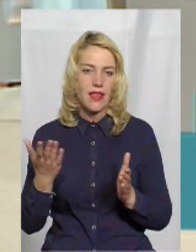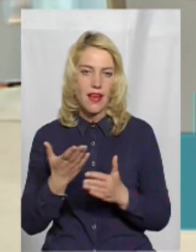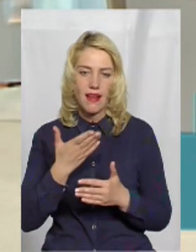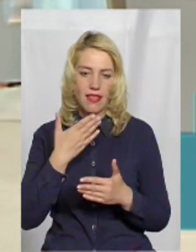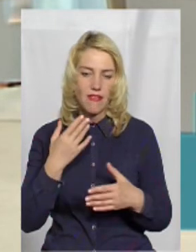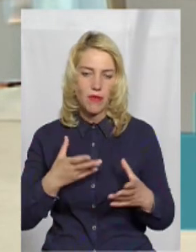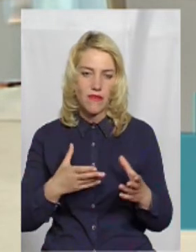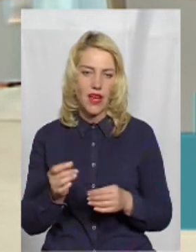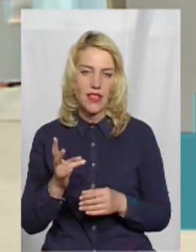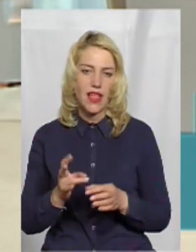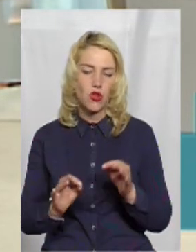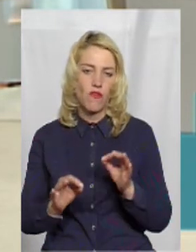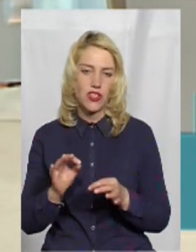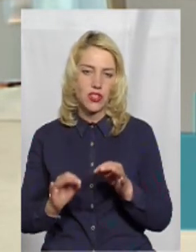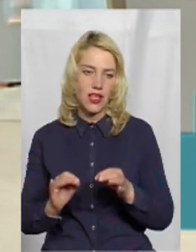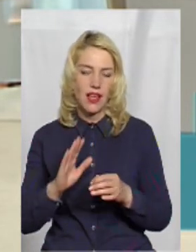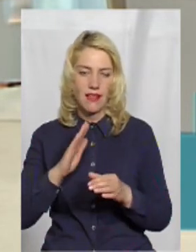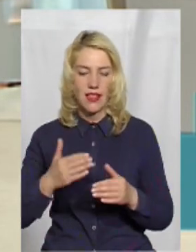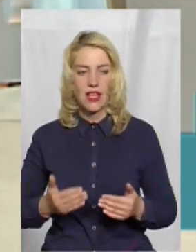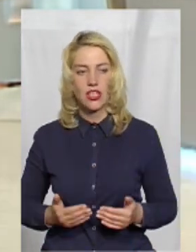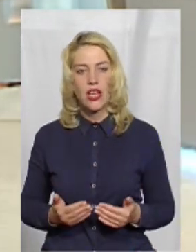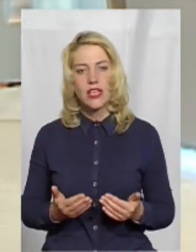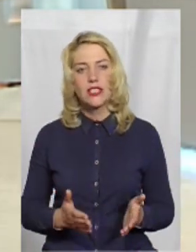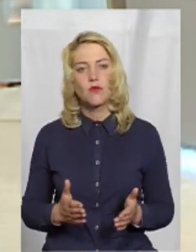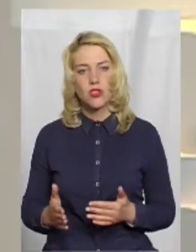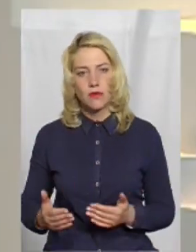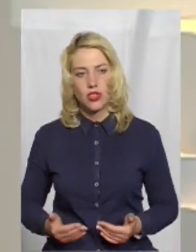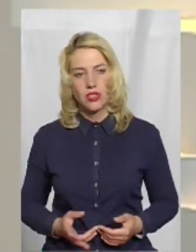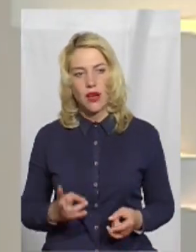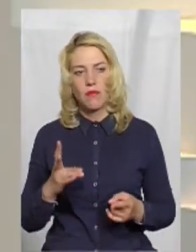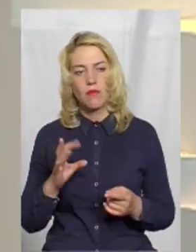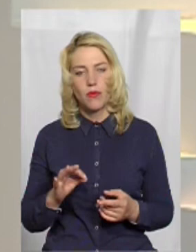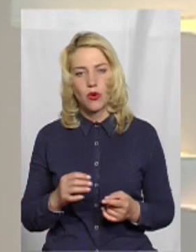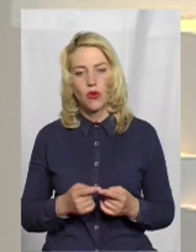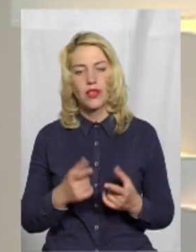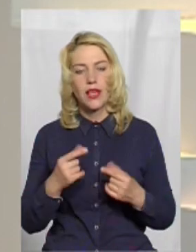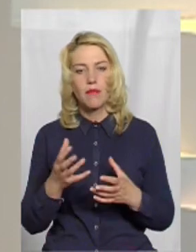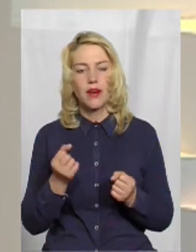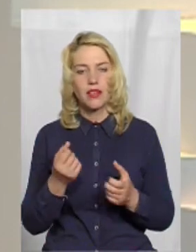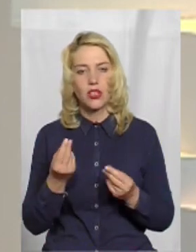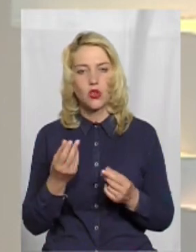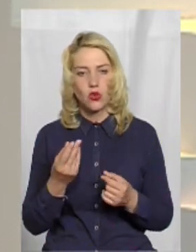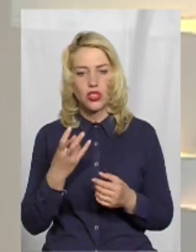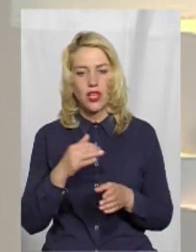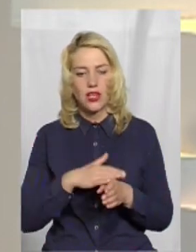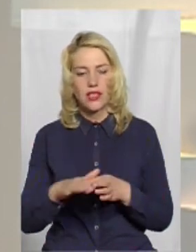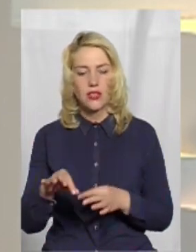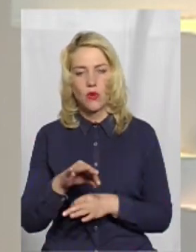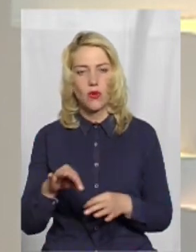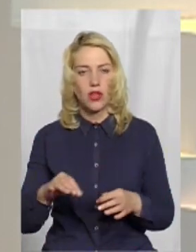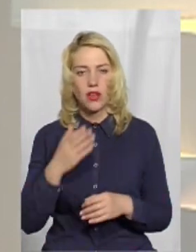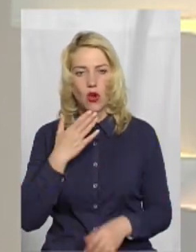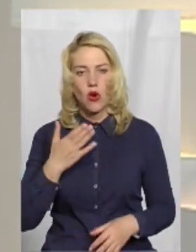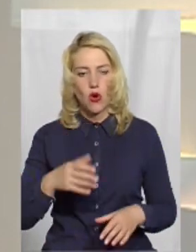на довкілля, і на наш спосіб життя. Про певні тенденції і де брати гроші на реалізацію проєктів у